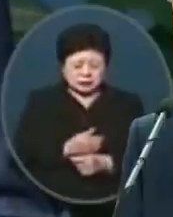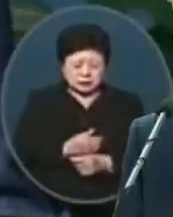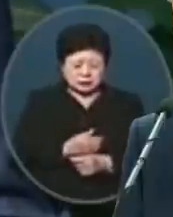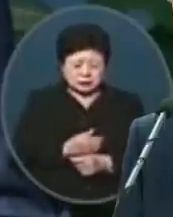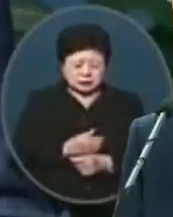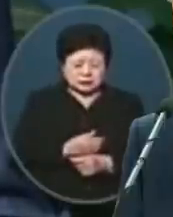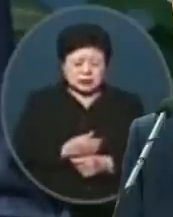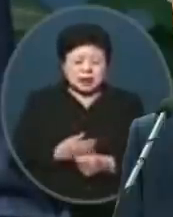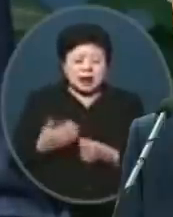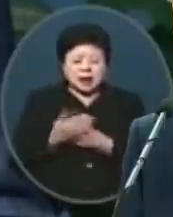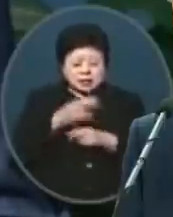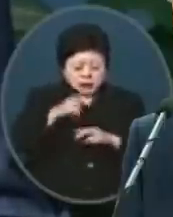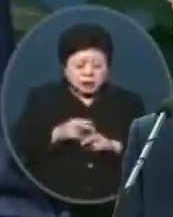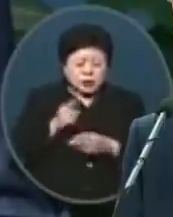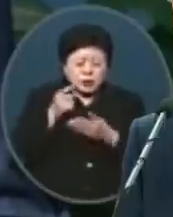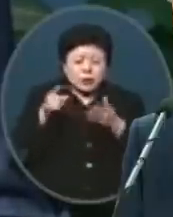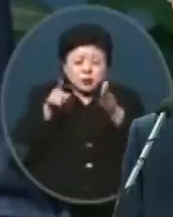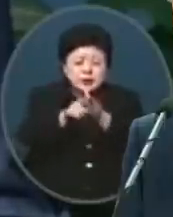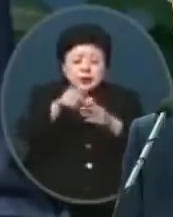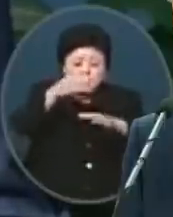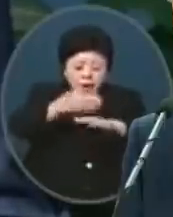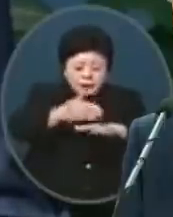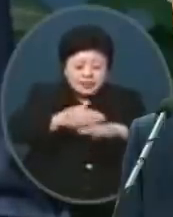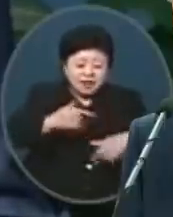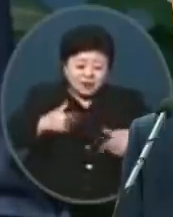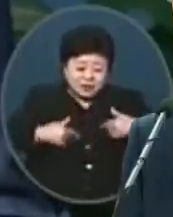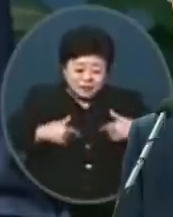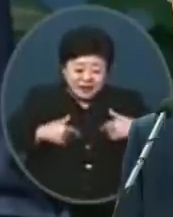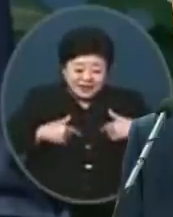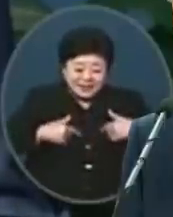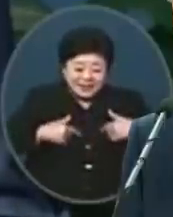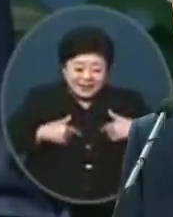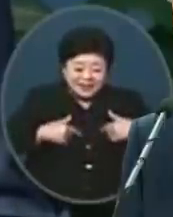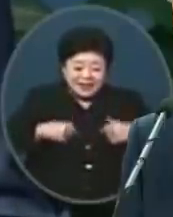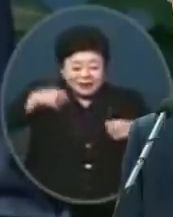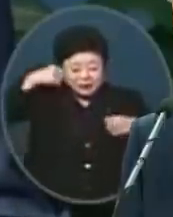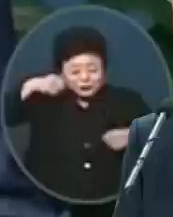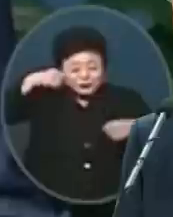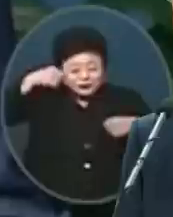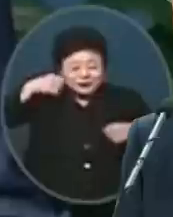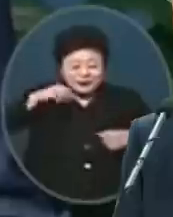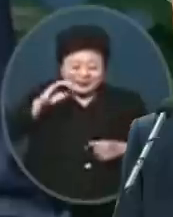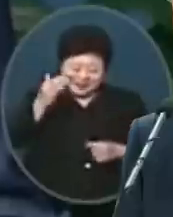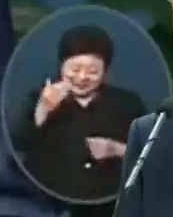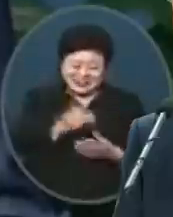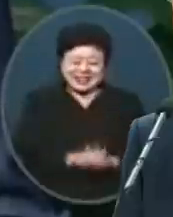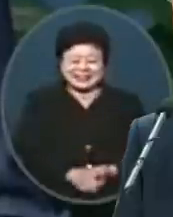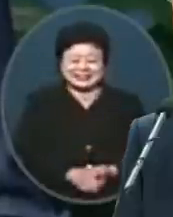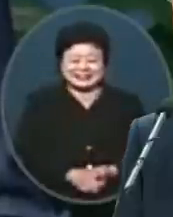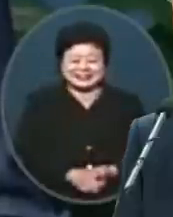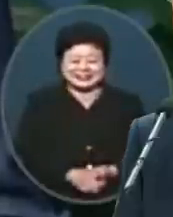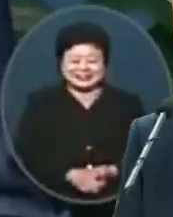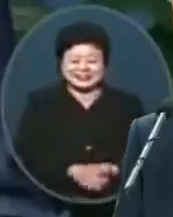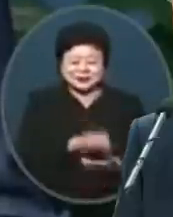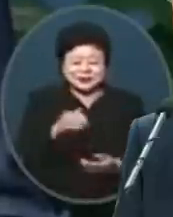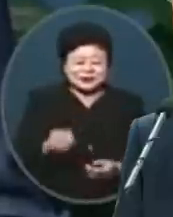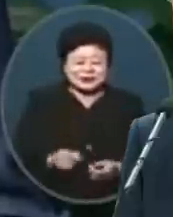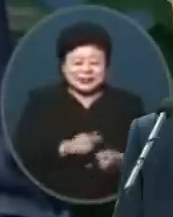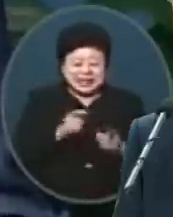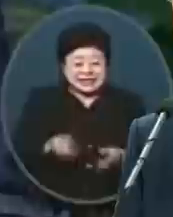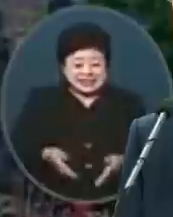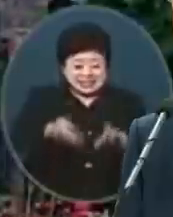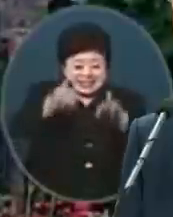절대 은혜로 믿고 높이고 믿고 감사하고 믿고 기뻐하는 춤추는 우리가 되어야 합니다. 우리의 사는